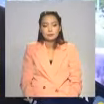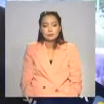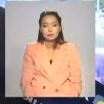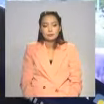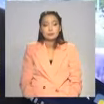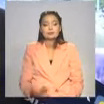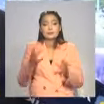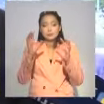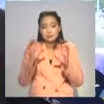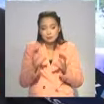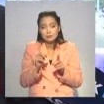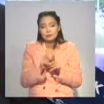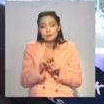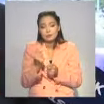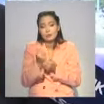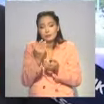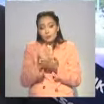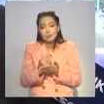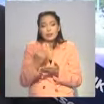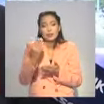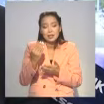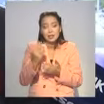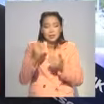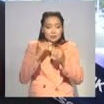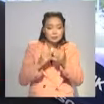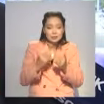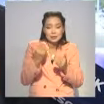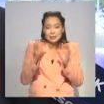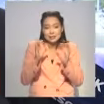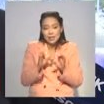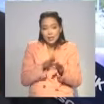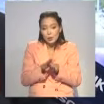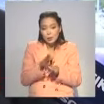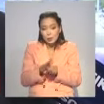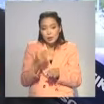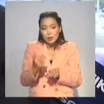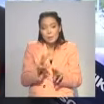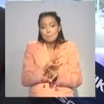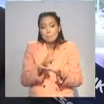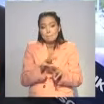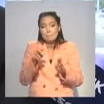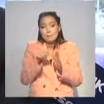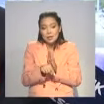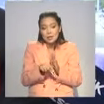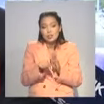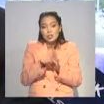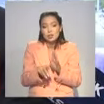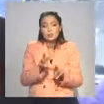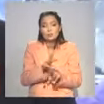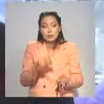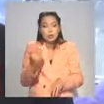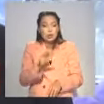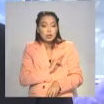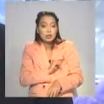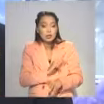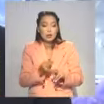қолдап береміз, қарап береміз, бірақ астында сол заңның орындалуын, сапалы орындалуын ол жаңағы үкіметтің ішінде ішкі істер министрлігінің жұмысы.